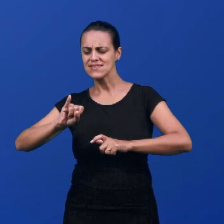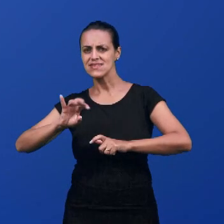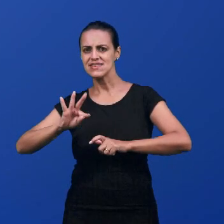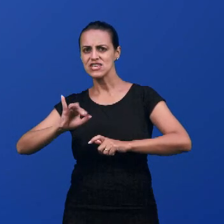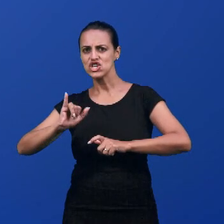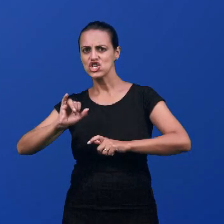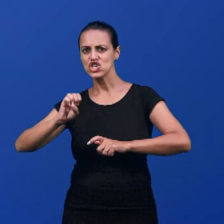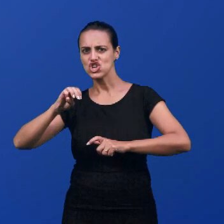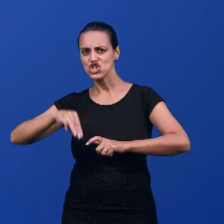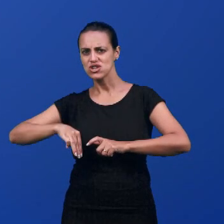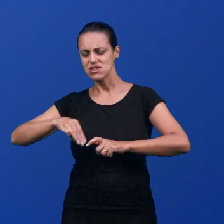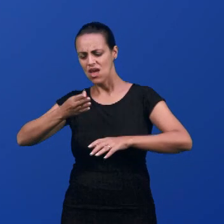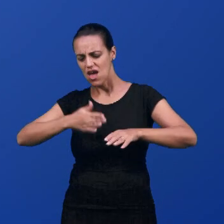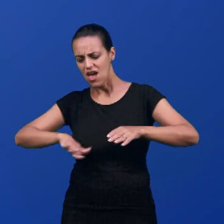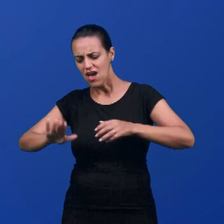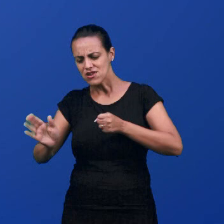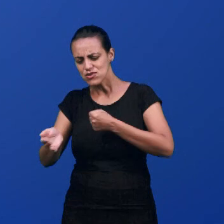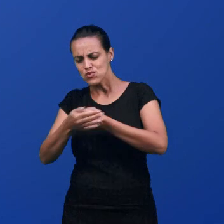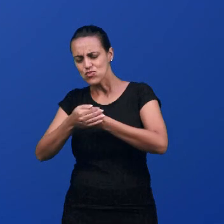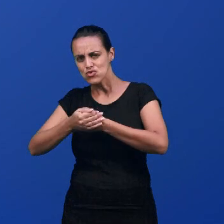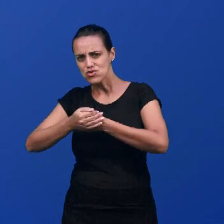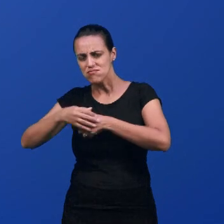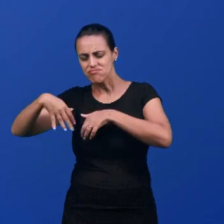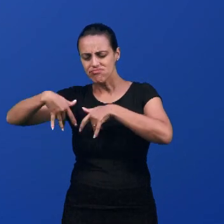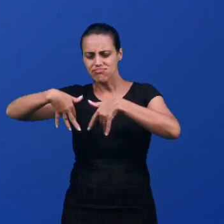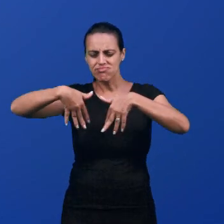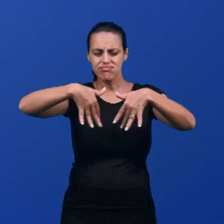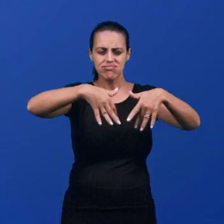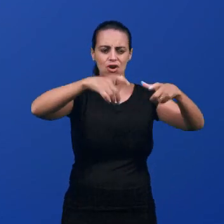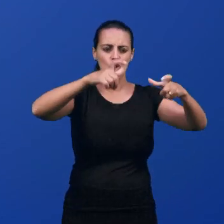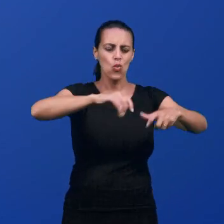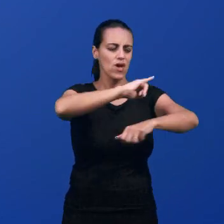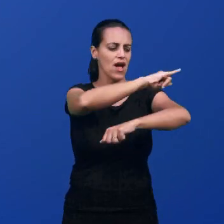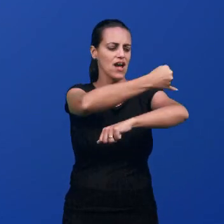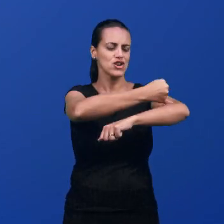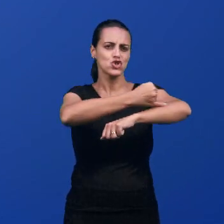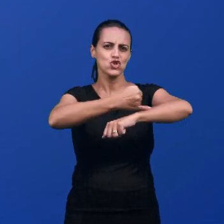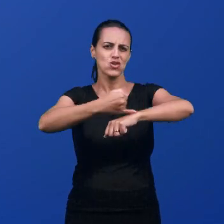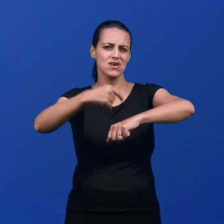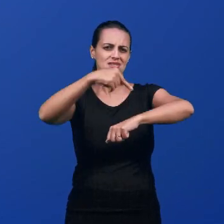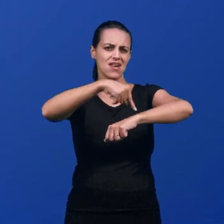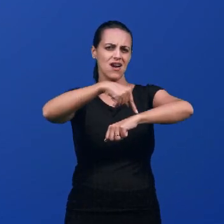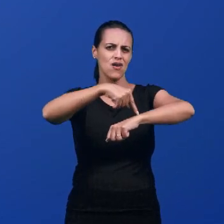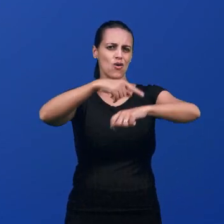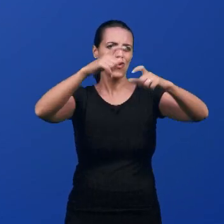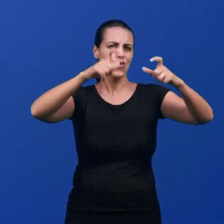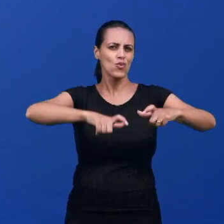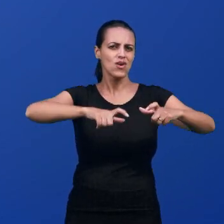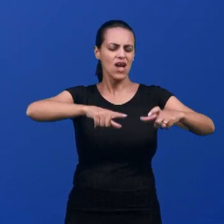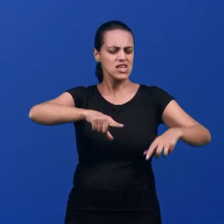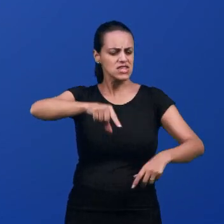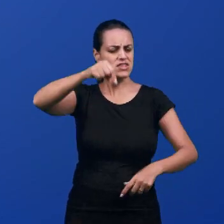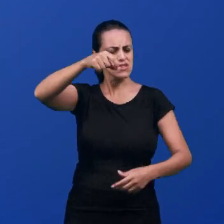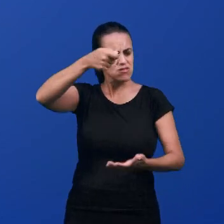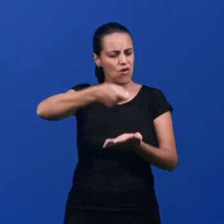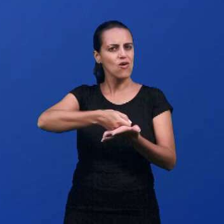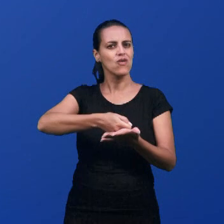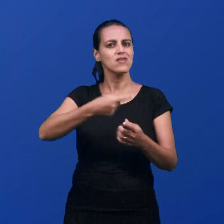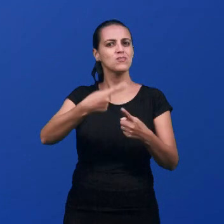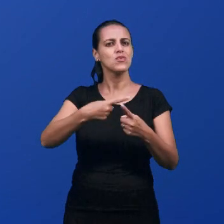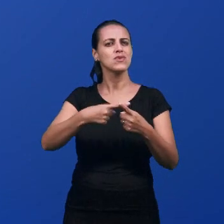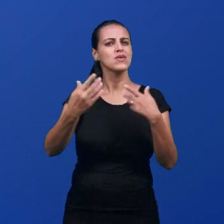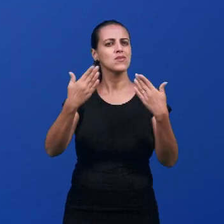étaient cachés. Ils sont partis vers le Jourdain, c'est l'endroit de définition, car le Jourdain parle prophétiquement du Seigneur